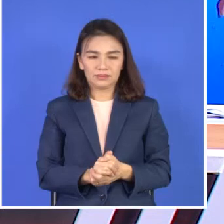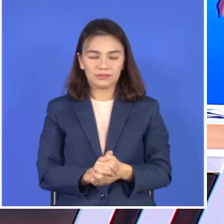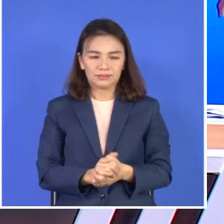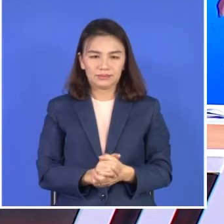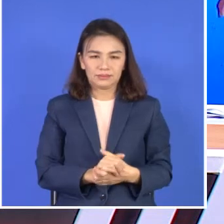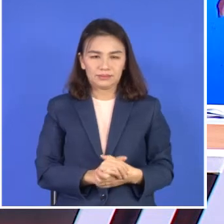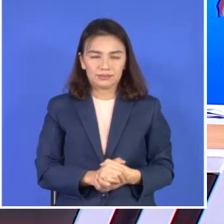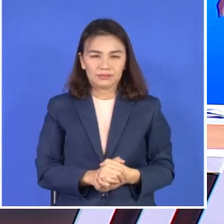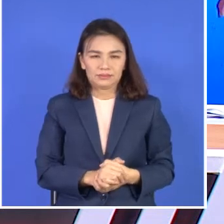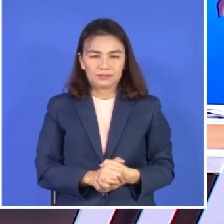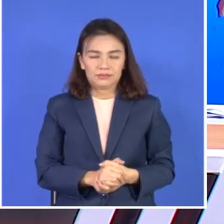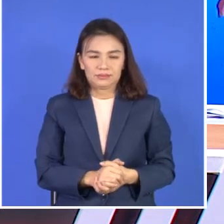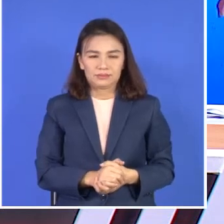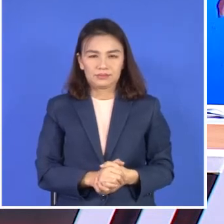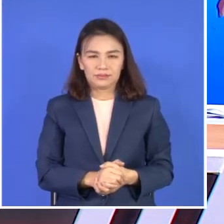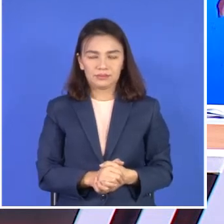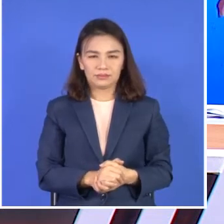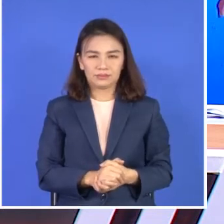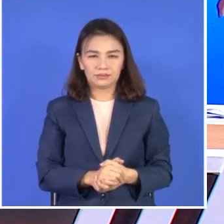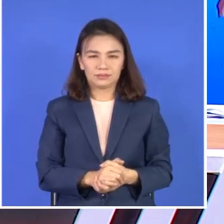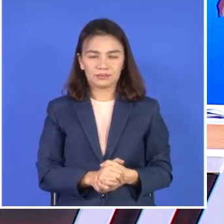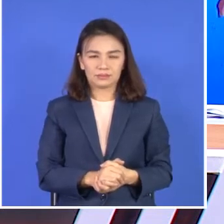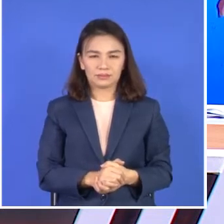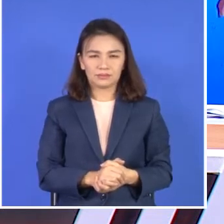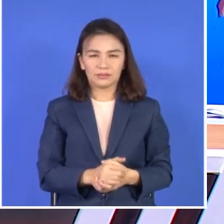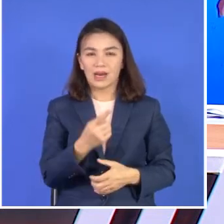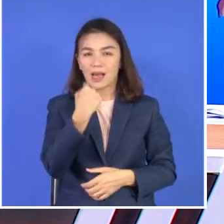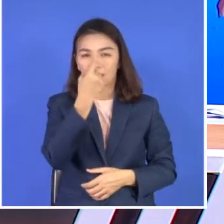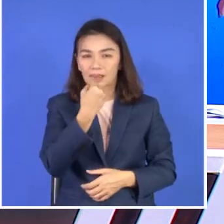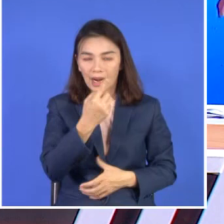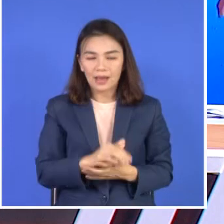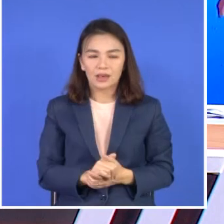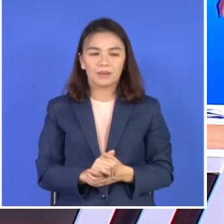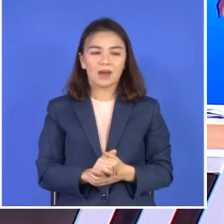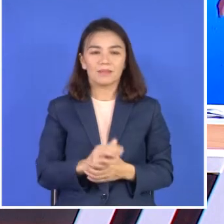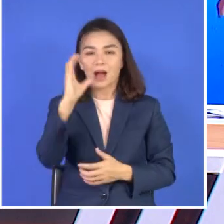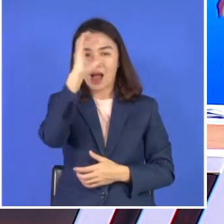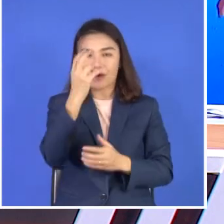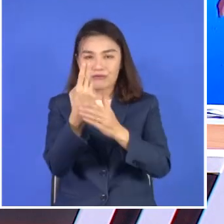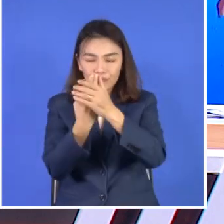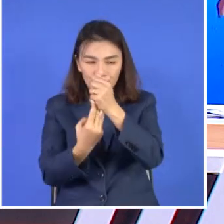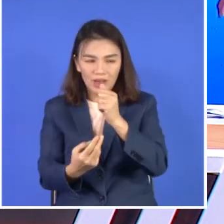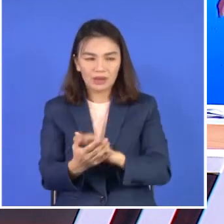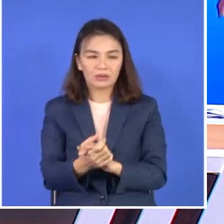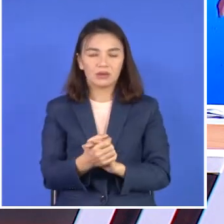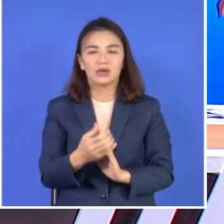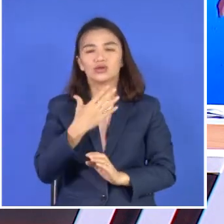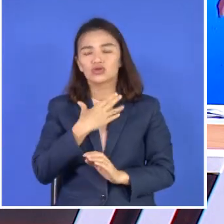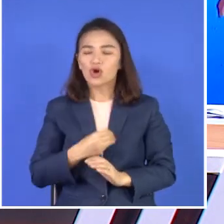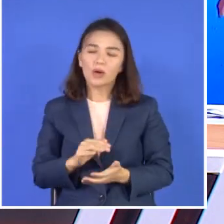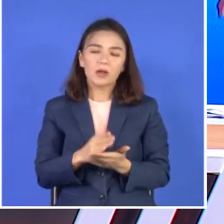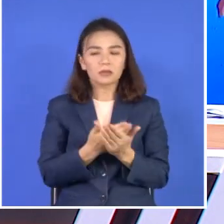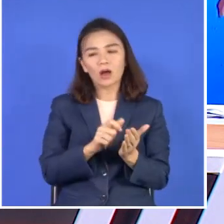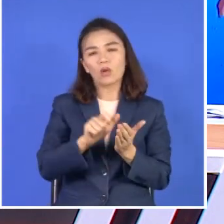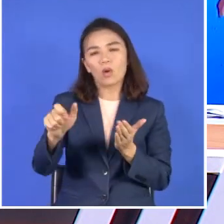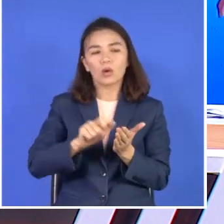คุณผู้ชมมาตามกันต่อสำหรับใครที่หาคู่ในแอปหาคู่เป็นคนสายเปย์เป็นคนสปอร์ตใจ